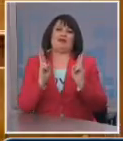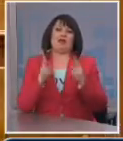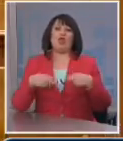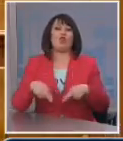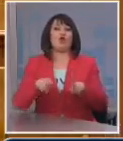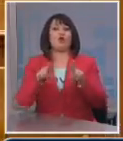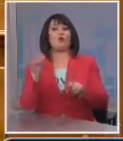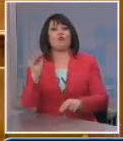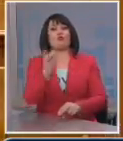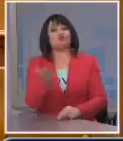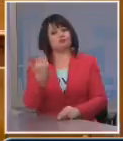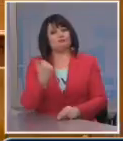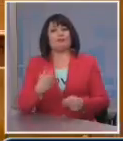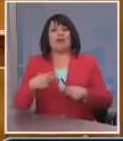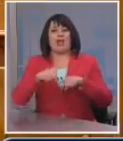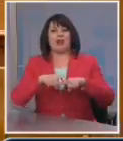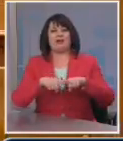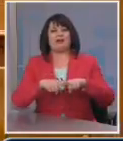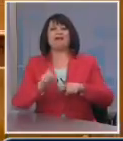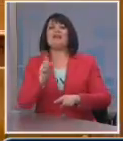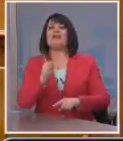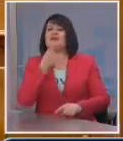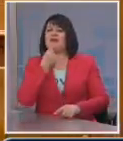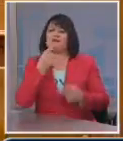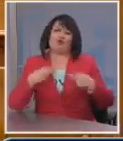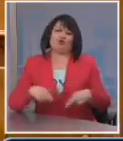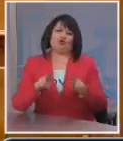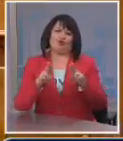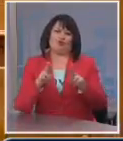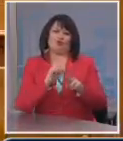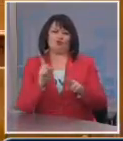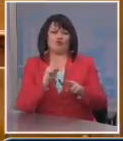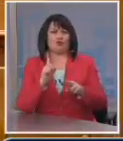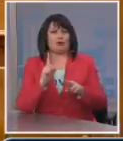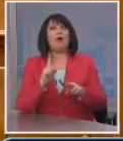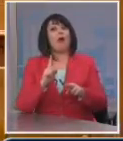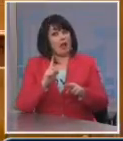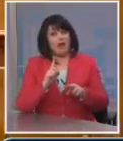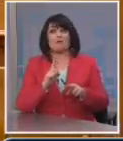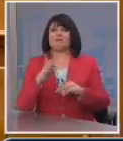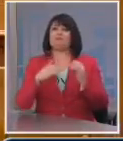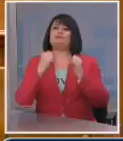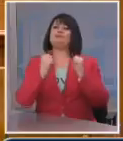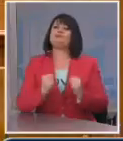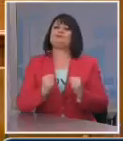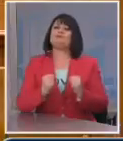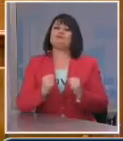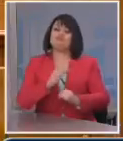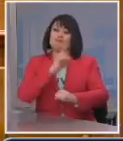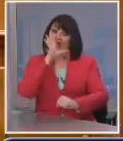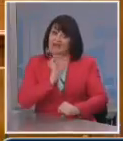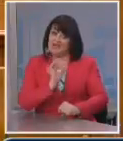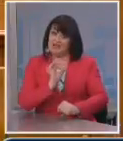δρόμος που καλούμε τους Έλληνες να διανύσουμε δεν θα είναι ένας εύκολος δρόμος. Θα στηρίζεται όμως στη δύναμη της